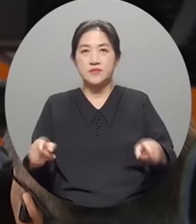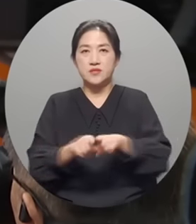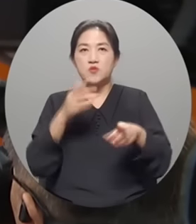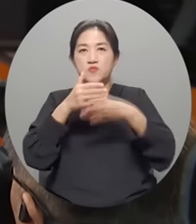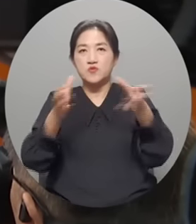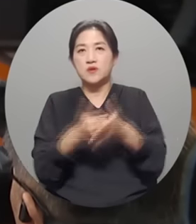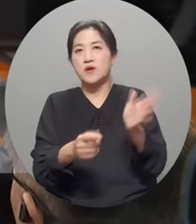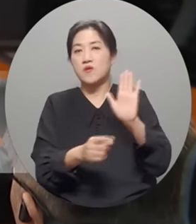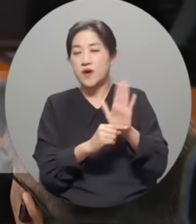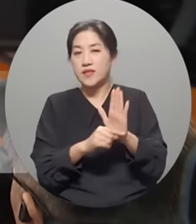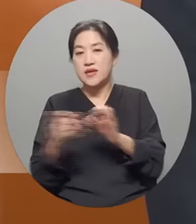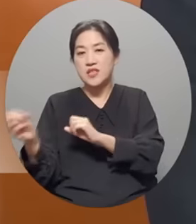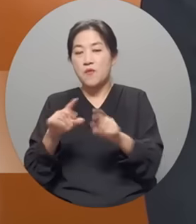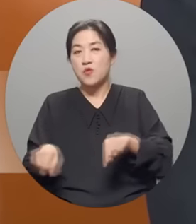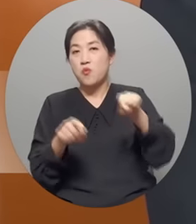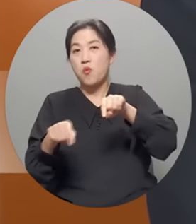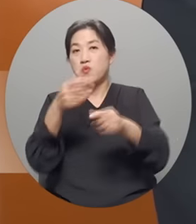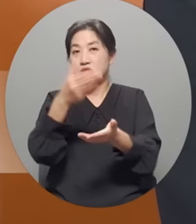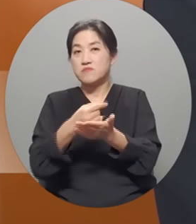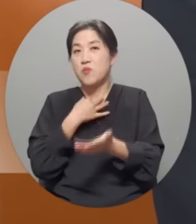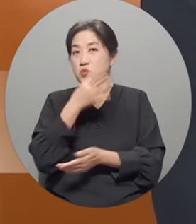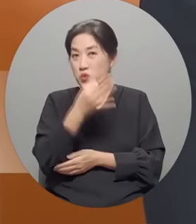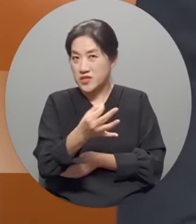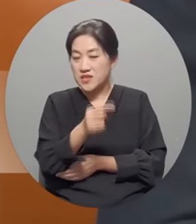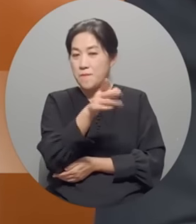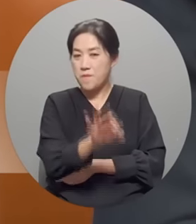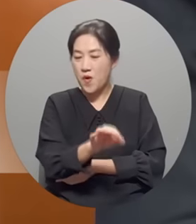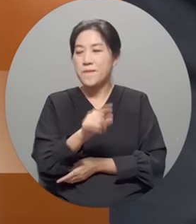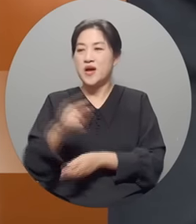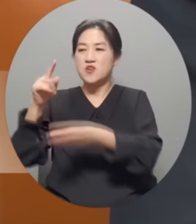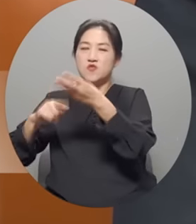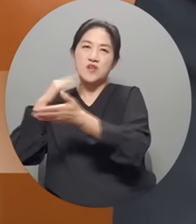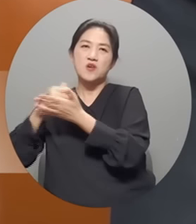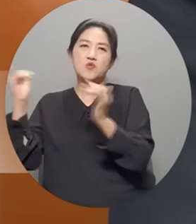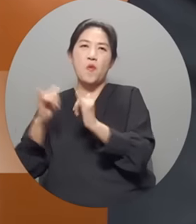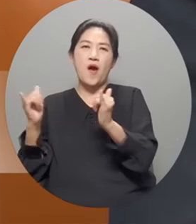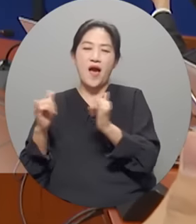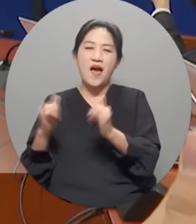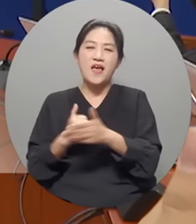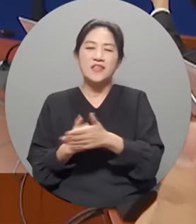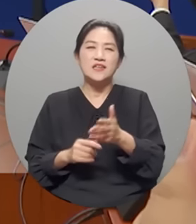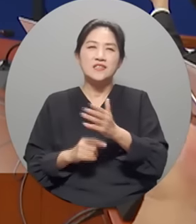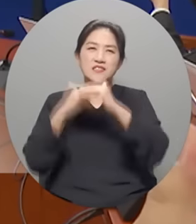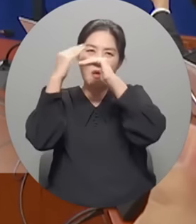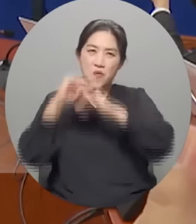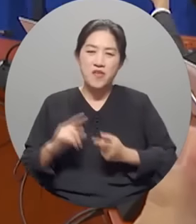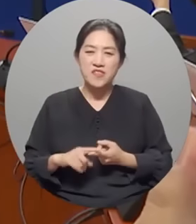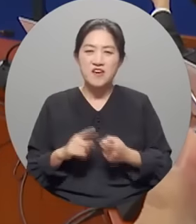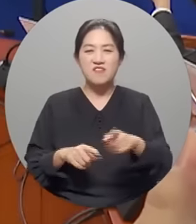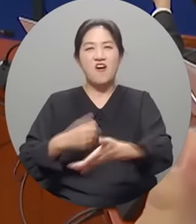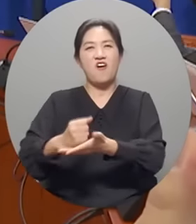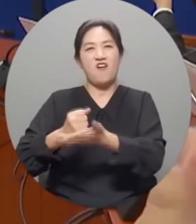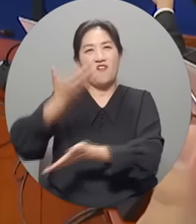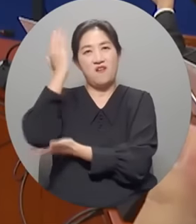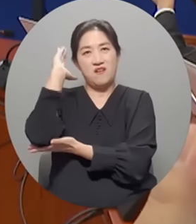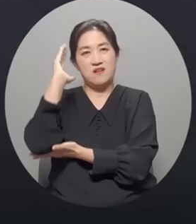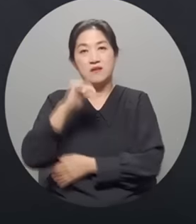더불어민주당이 공개한 대화 녹음에서 명태균 씨는 윤석열 대통령과 통화하게 된 경위도 상대방에게 한참